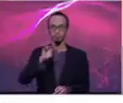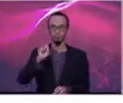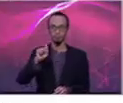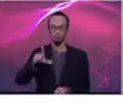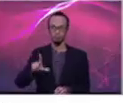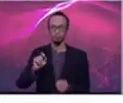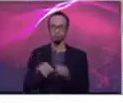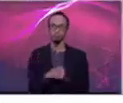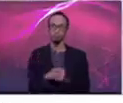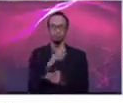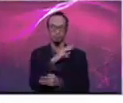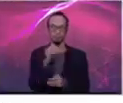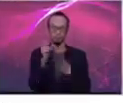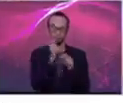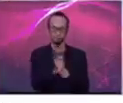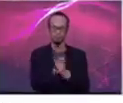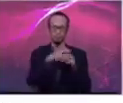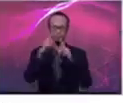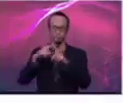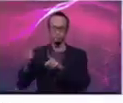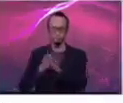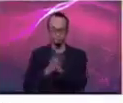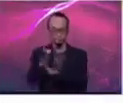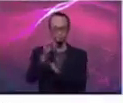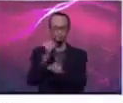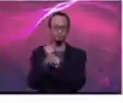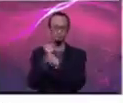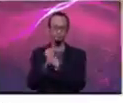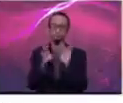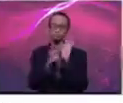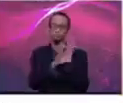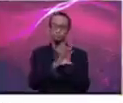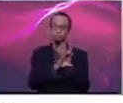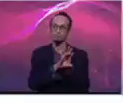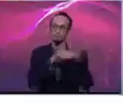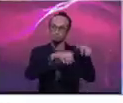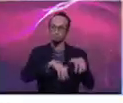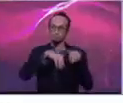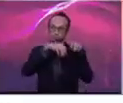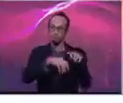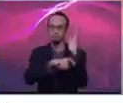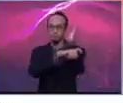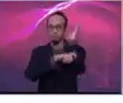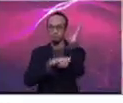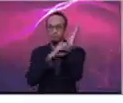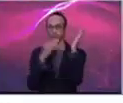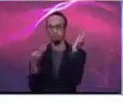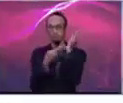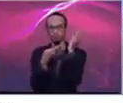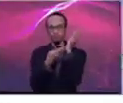penjara dan ditempatkan di pelbagai sektor pekerjaan antaranya sektor perladangan getah dan kelapa